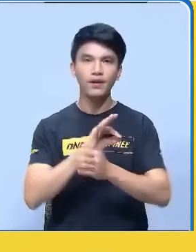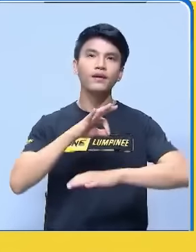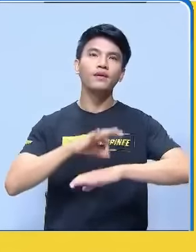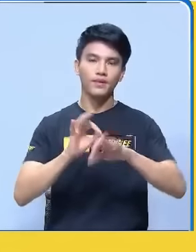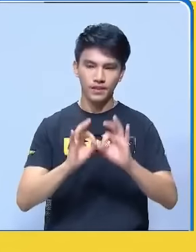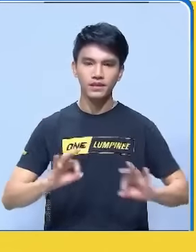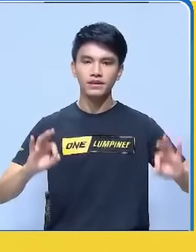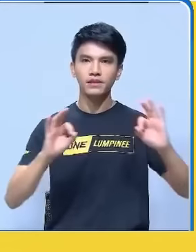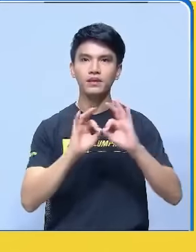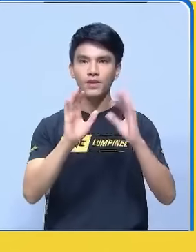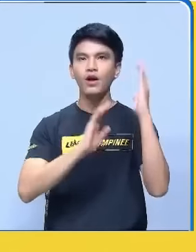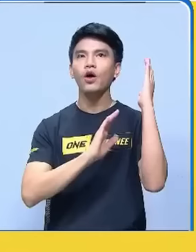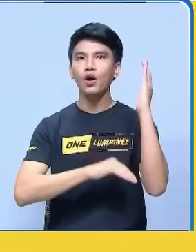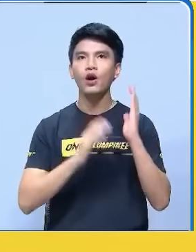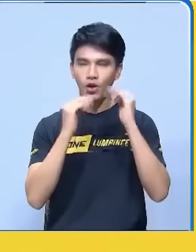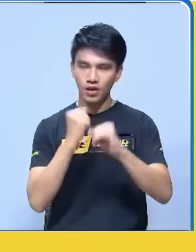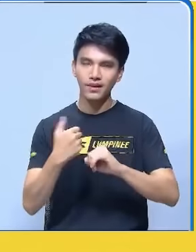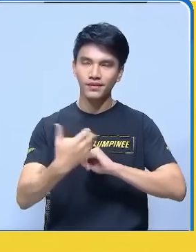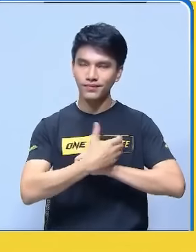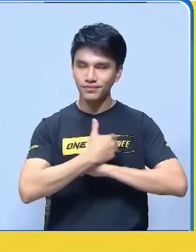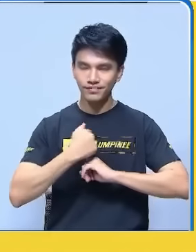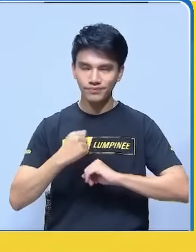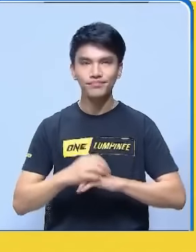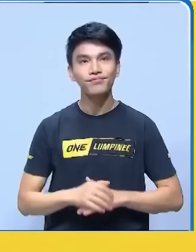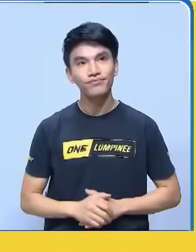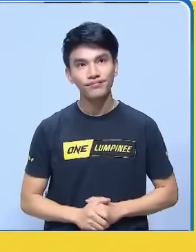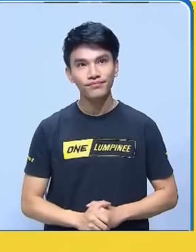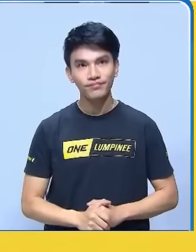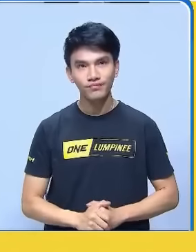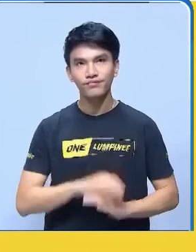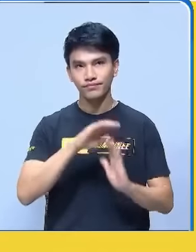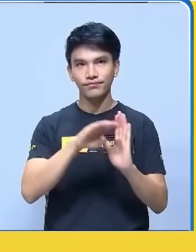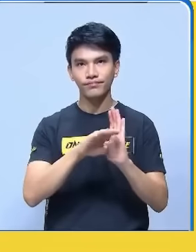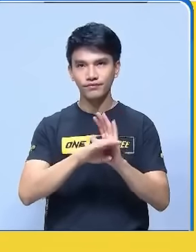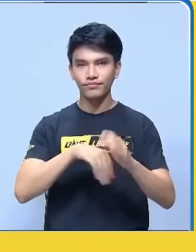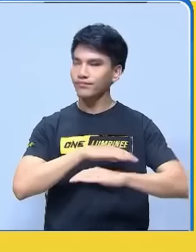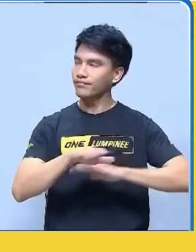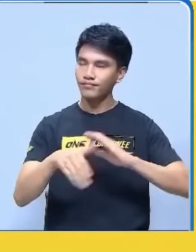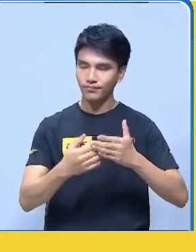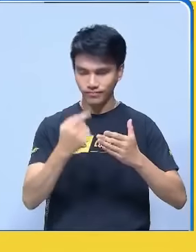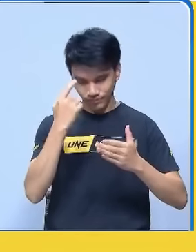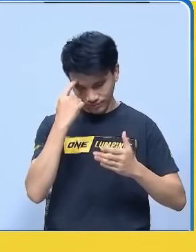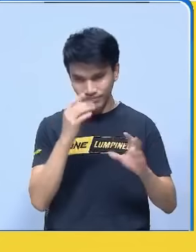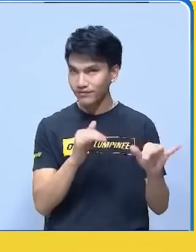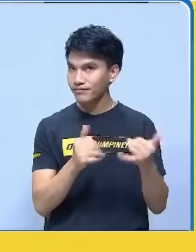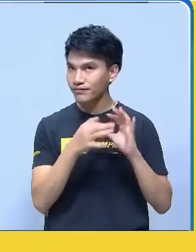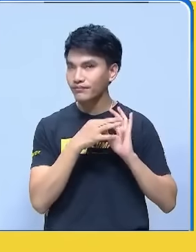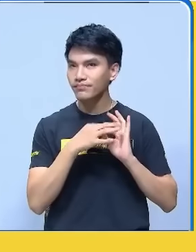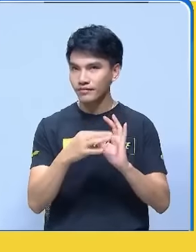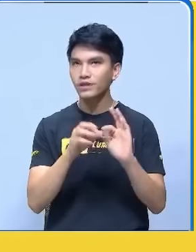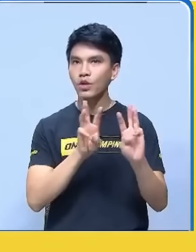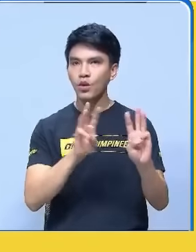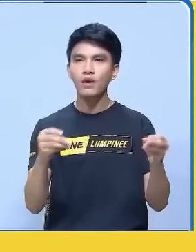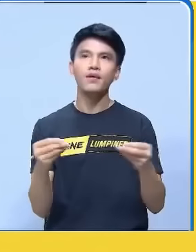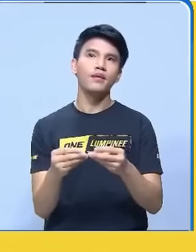าคใต้หรือนักการเมืองระดับสูงบางคน คือตามข้อมูลที่ออกมาเนี่ยบอกว่าอาจจะถึงขั้นไปพัวพันกับเว็บพนัน